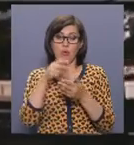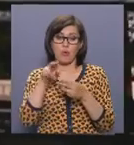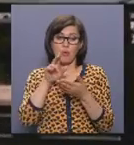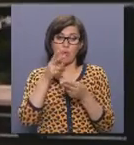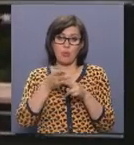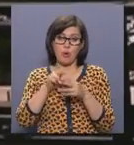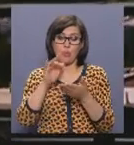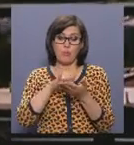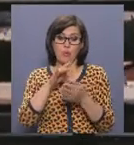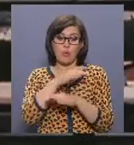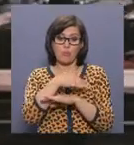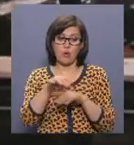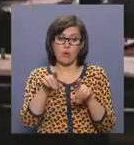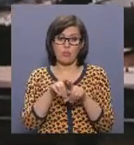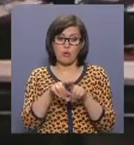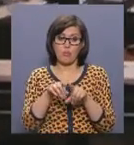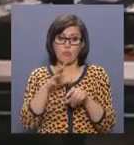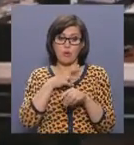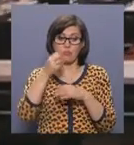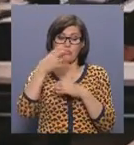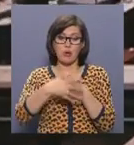Қаланың барлық көшесінде,